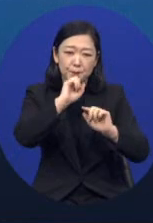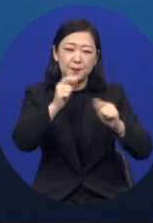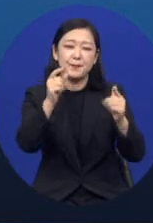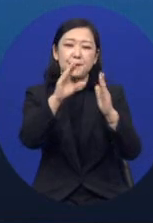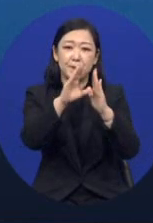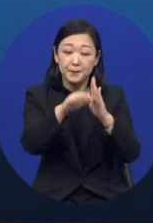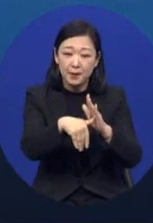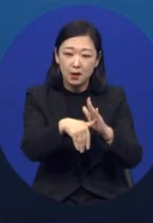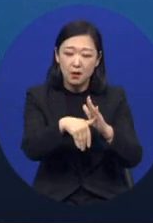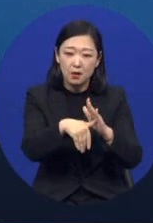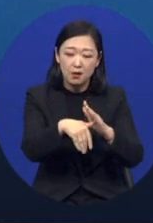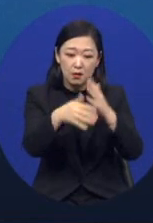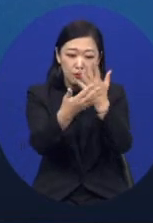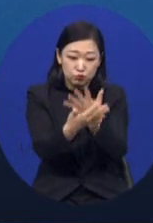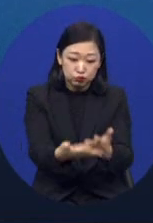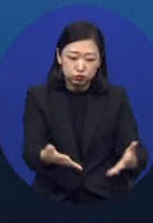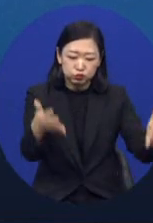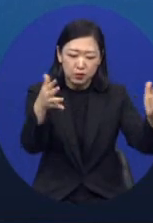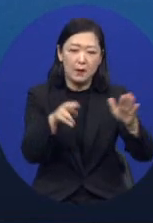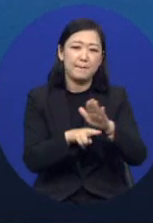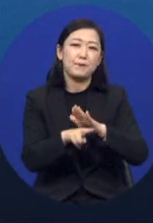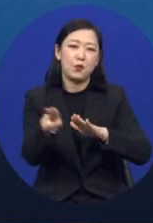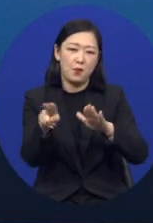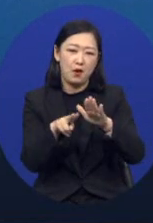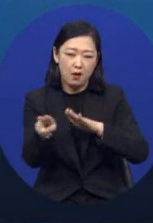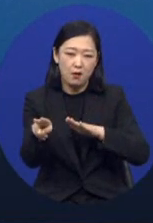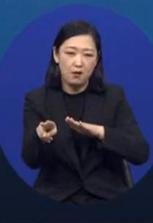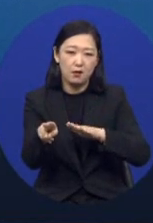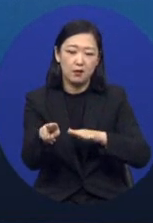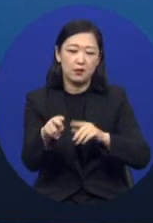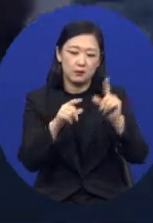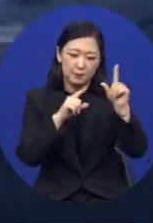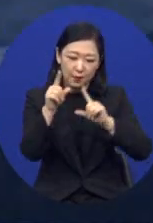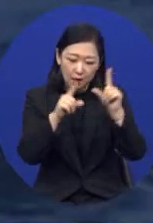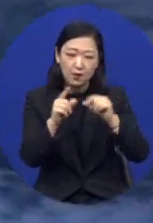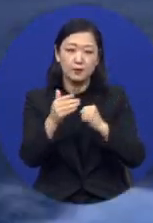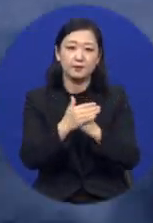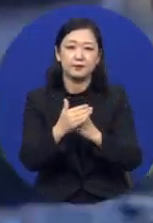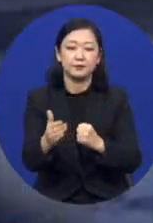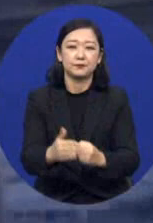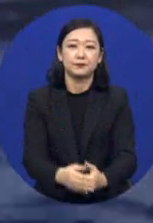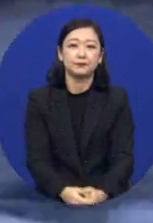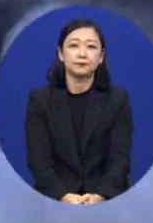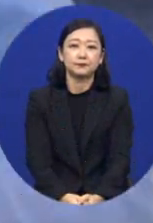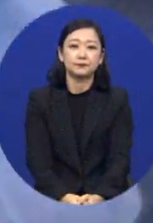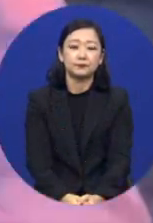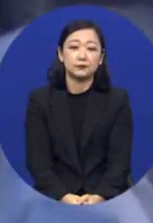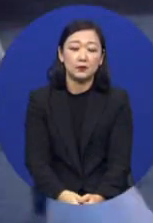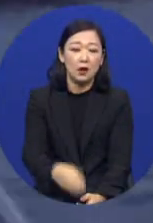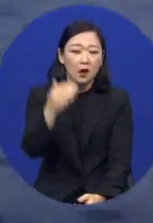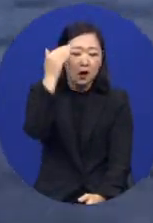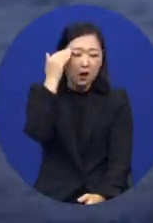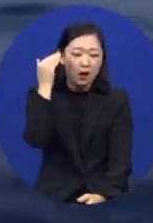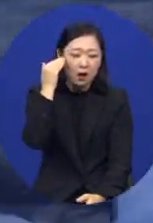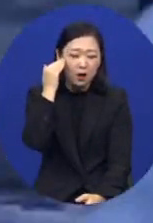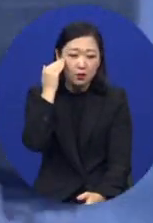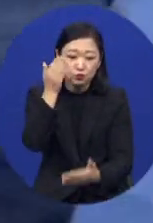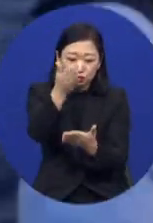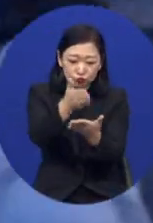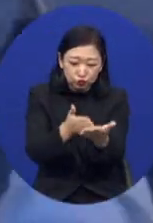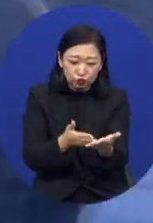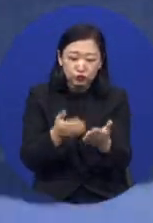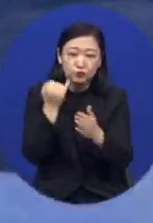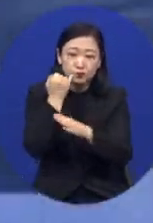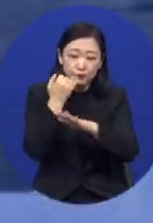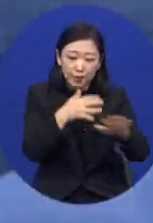타서 어구를 놓고 바로 빠지는 이런 게릴라식 형태를 취하고 있기 때문에 주로 우리나라 배타적 경제 수역인